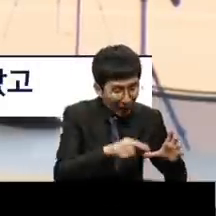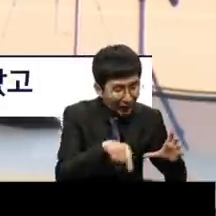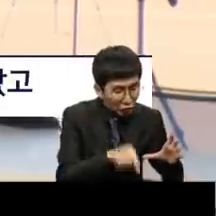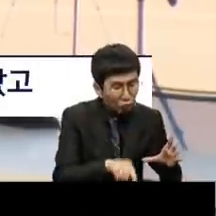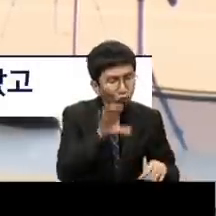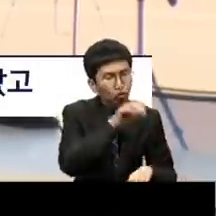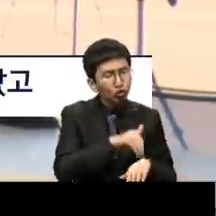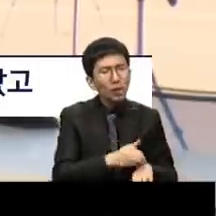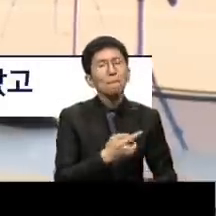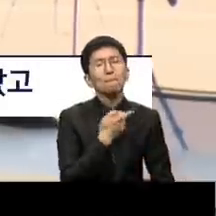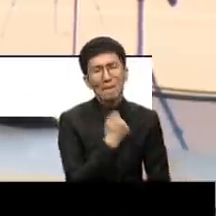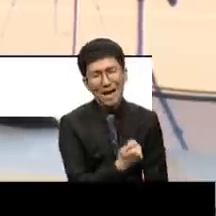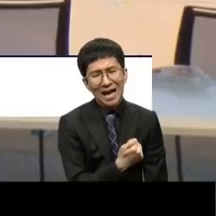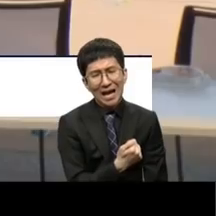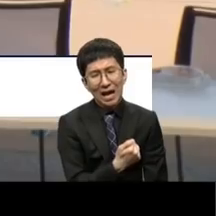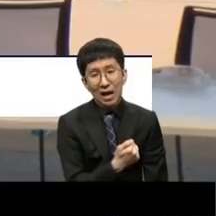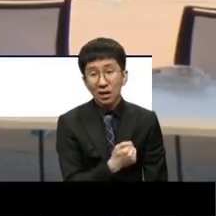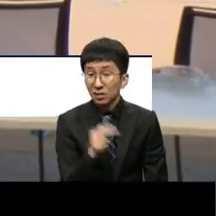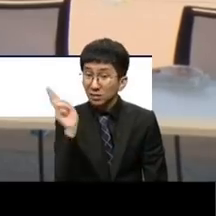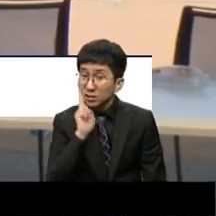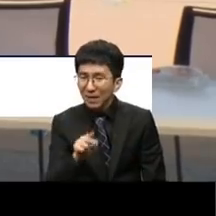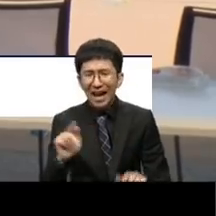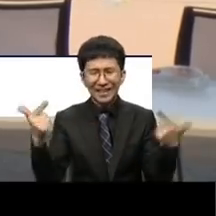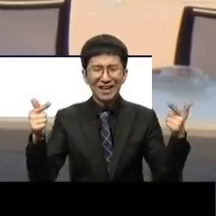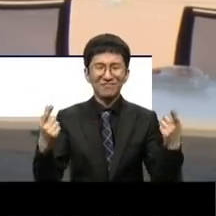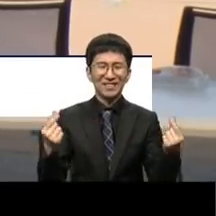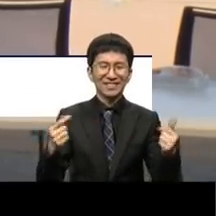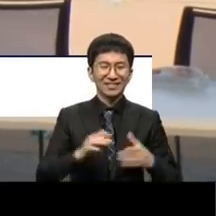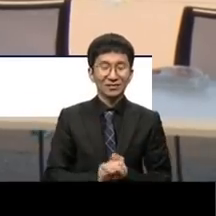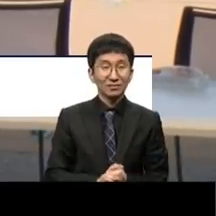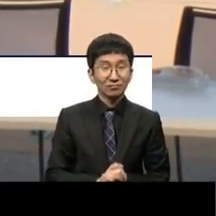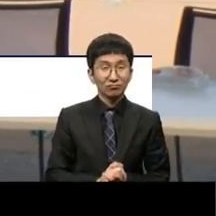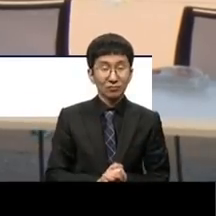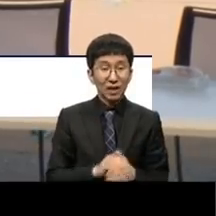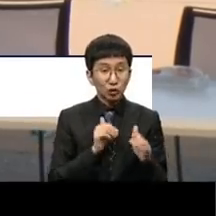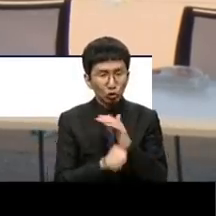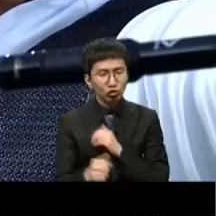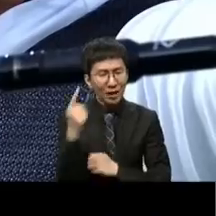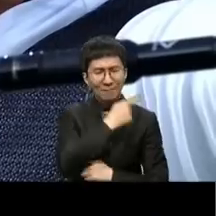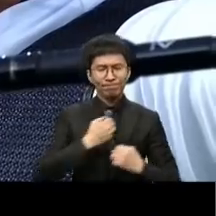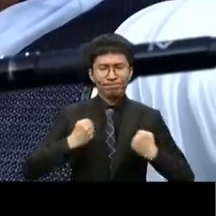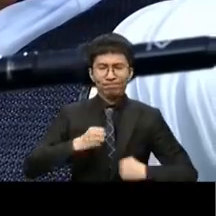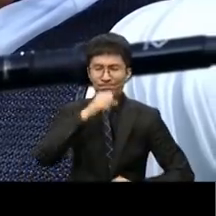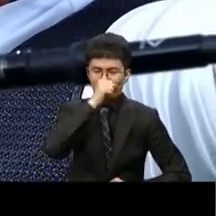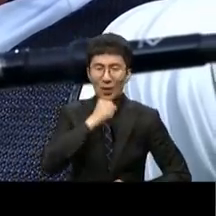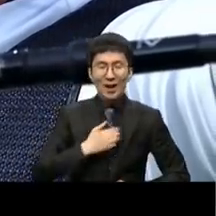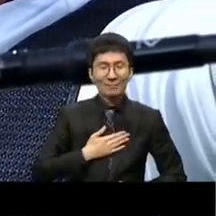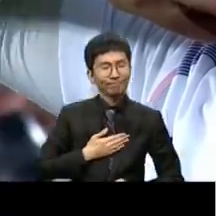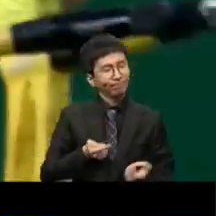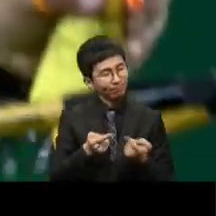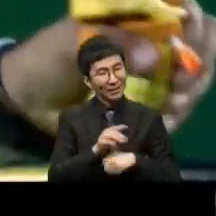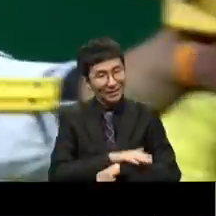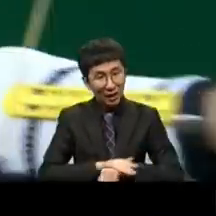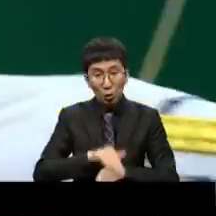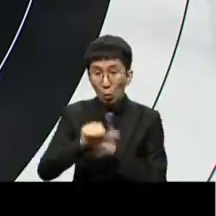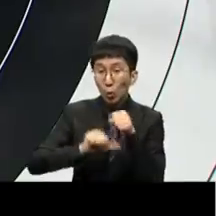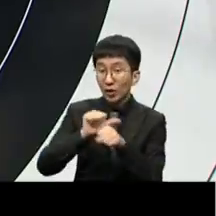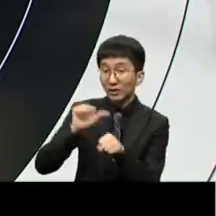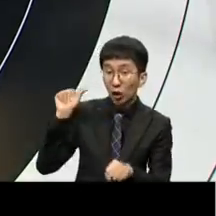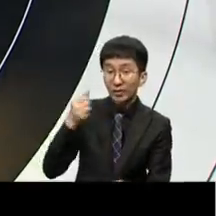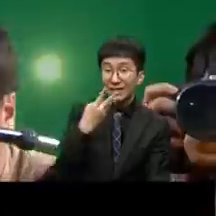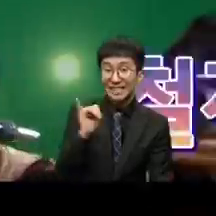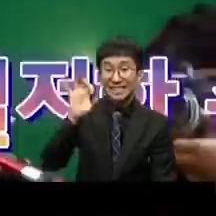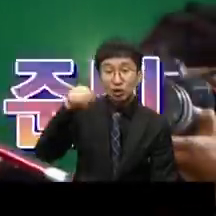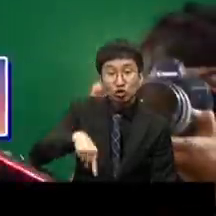왔었기 때문에 크게 뭐 나쁘진 않았고 선수들 컨디션 좋고 전부 다 기분 좋게 마쳤습니다. 5년 전 리우에서